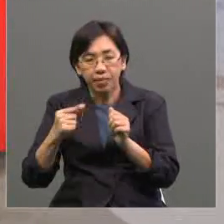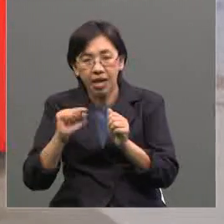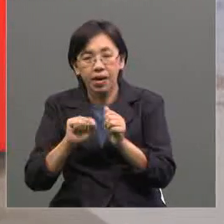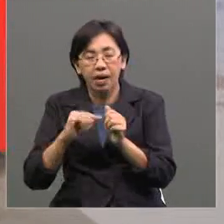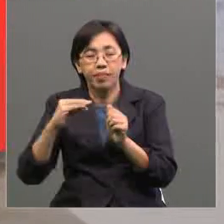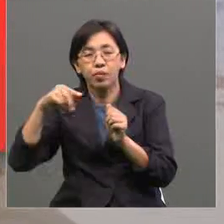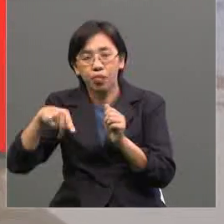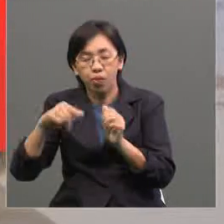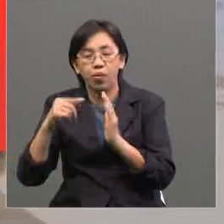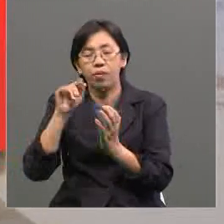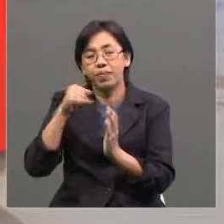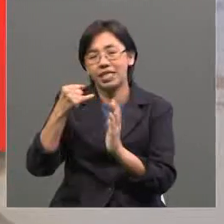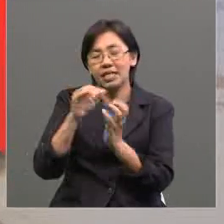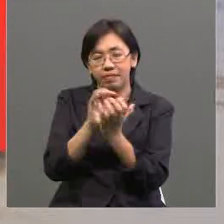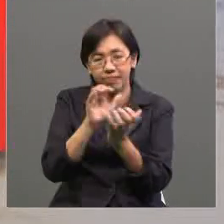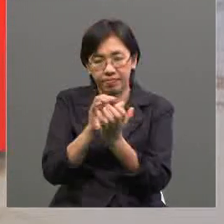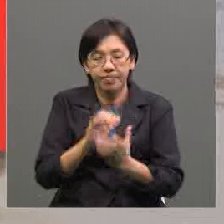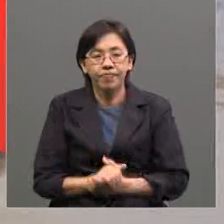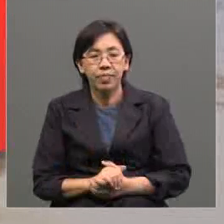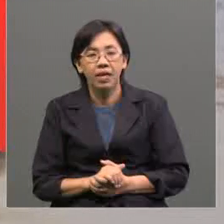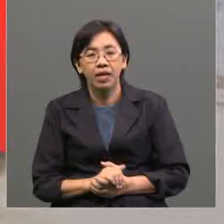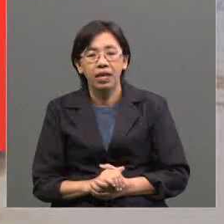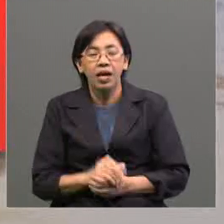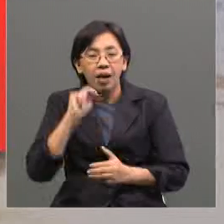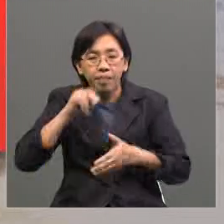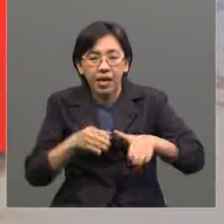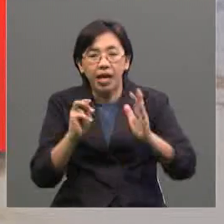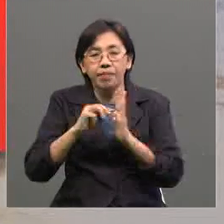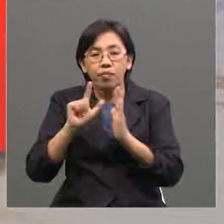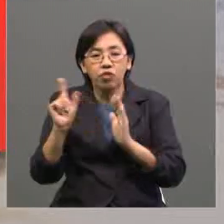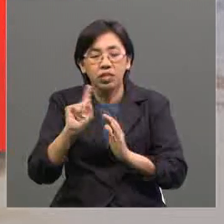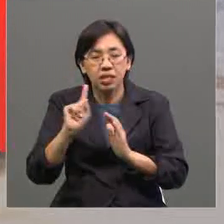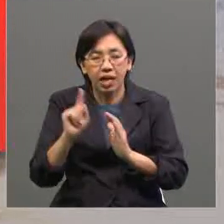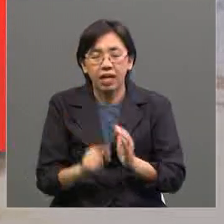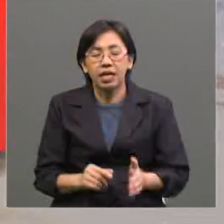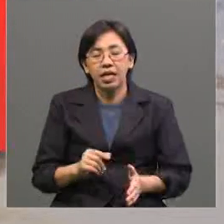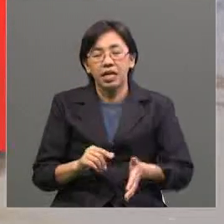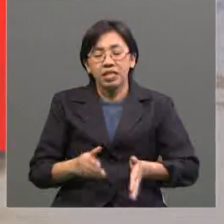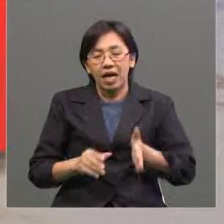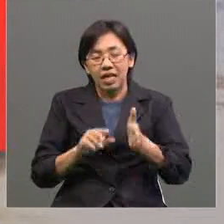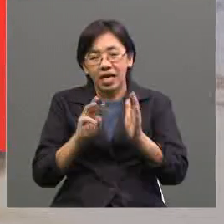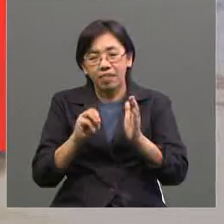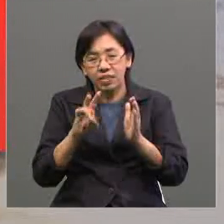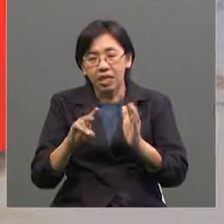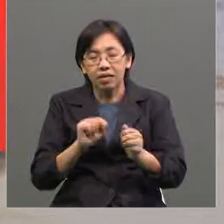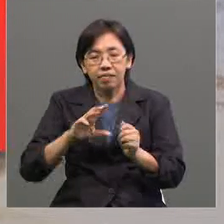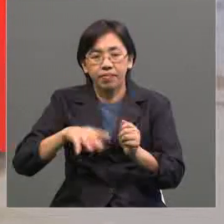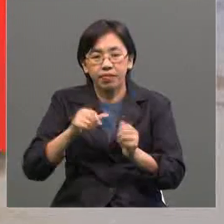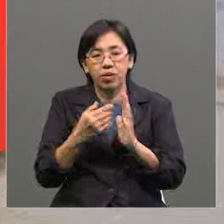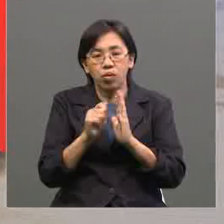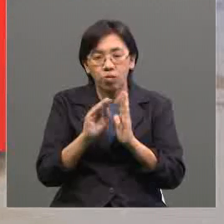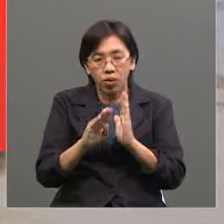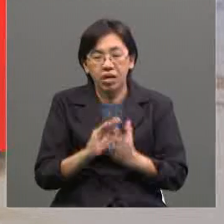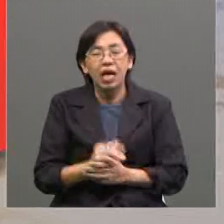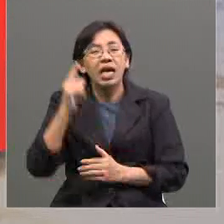ทะเลจังหวัดพิจิตรด้วยขณะที่ที่ลุ่มต่ำครับริมแม่น้ำมูลบริเวณสถานี M7อำเภอเมืองอุบลราชธานี